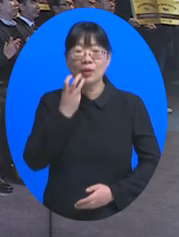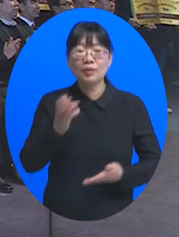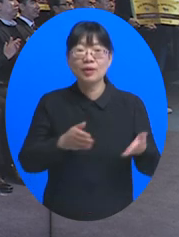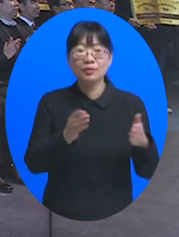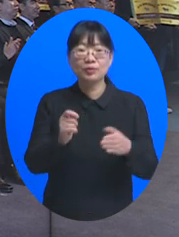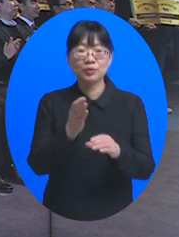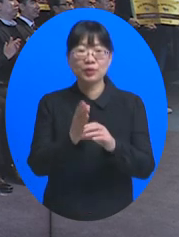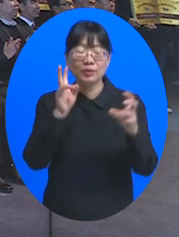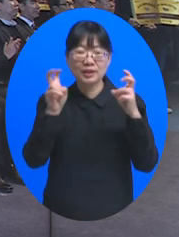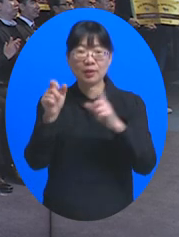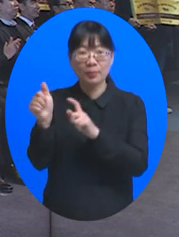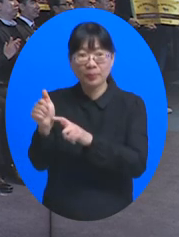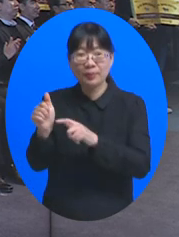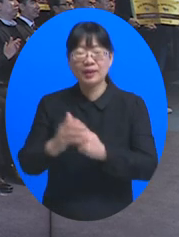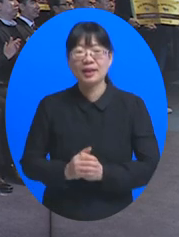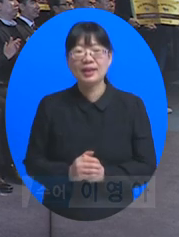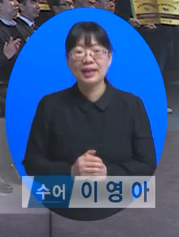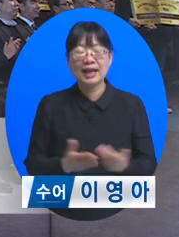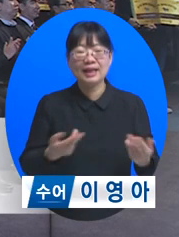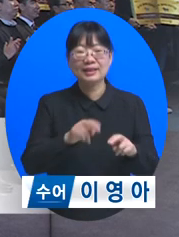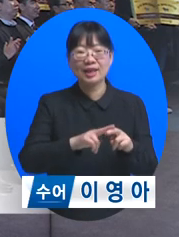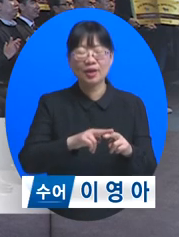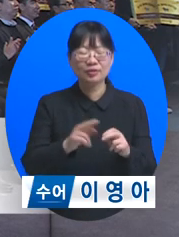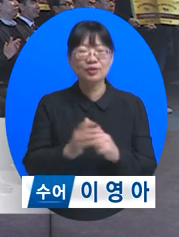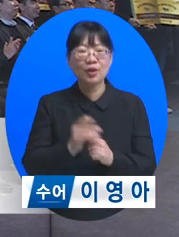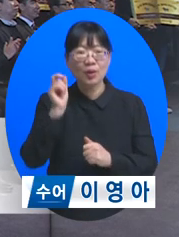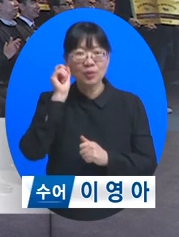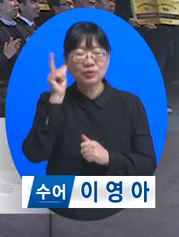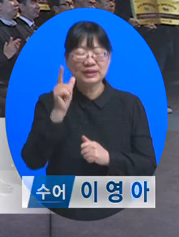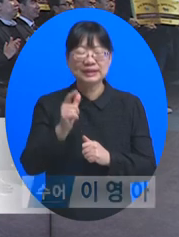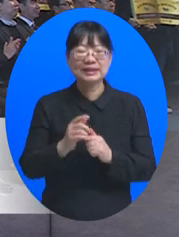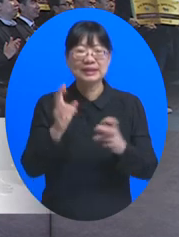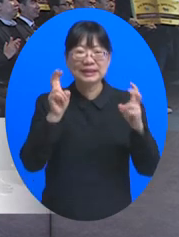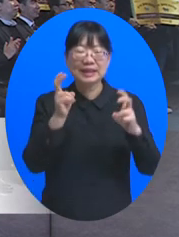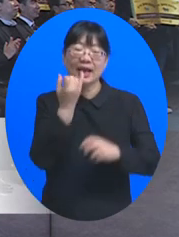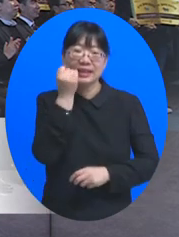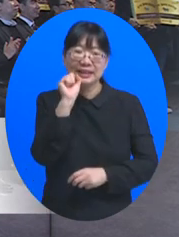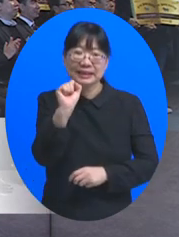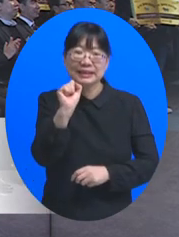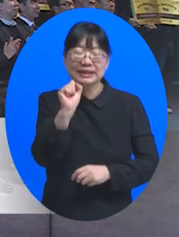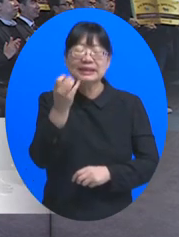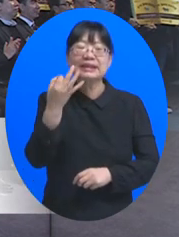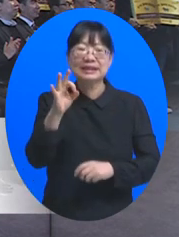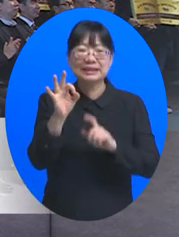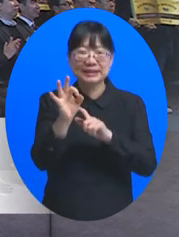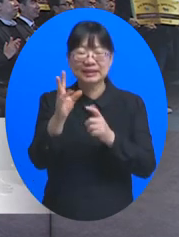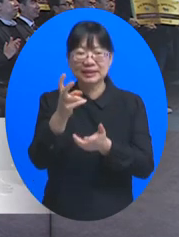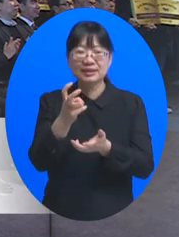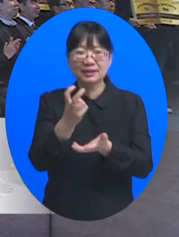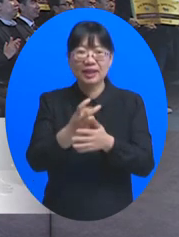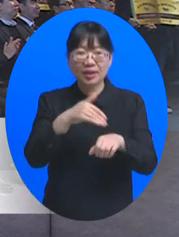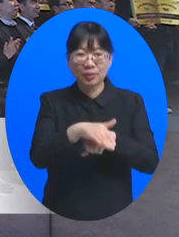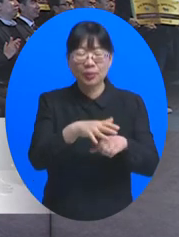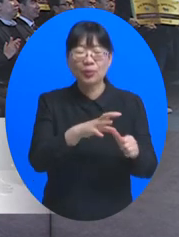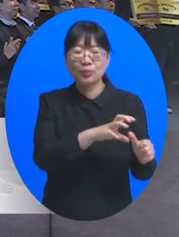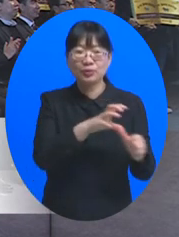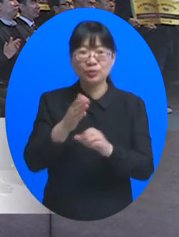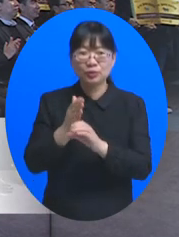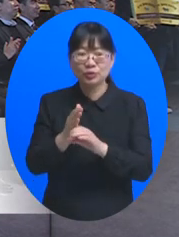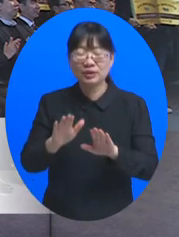경기도는 중소기업들 대상으로 일자리 우수기업 인증 제도라는 걸 시행 중인데요. 올해 선정기업이 총